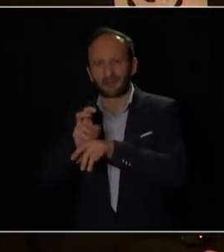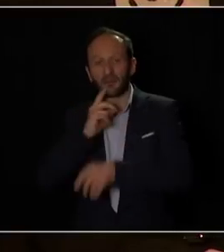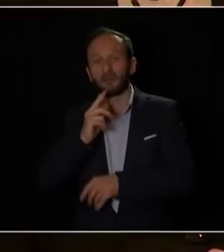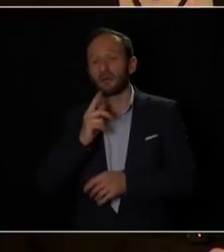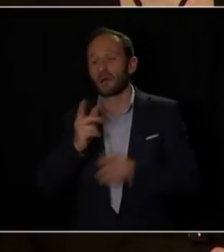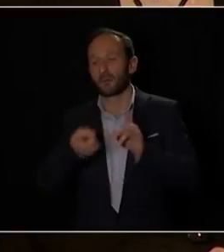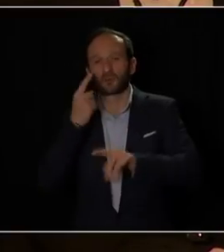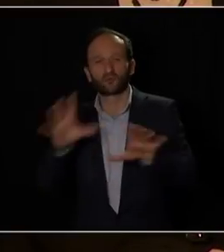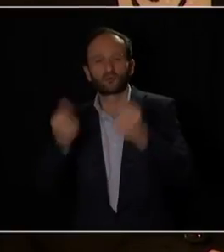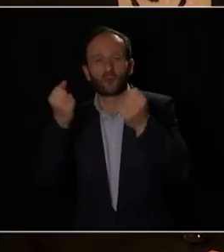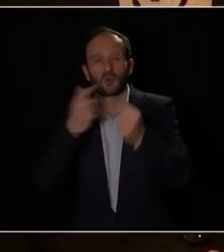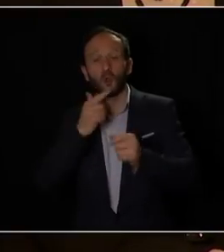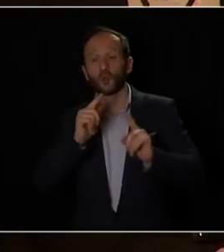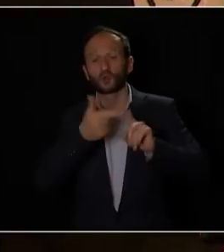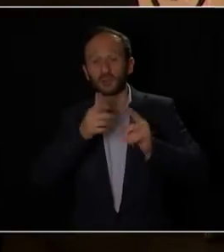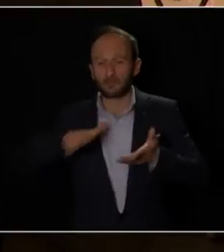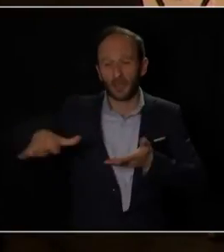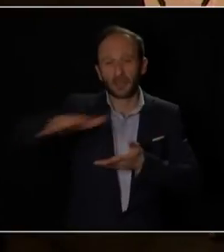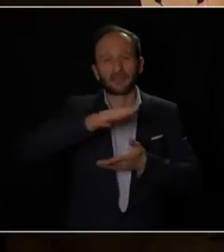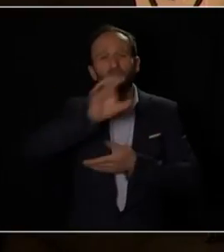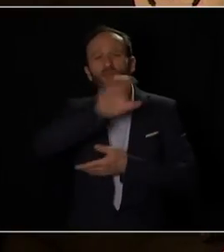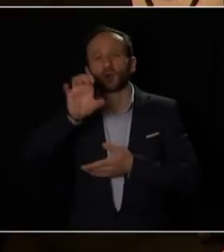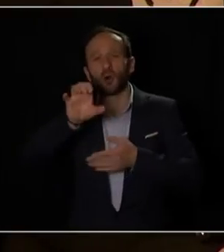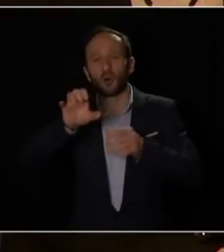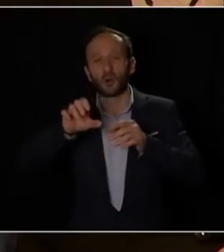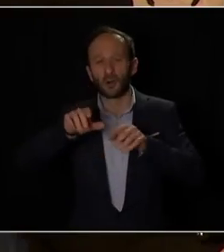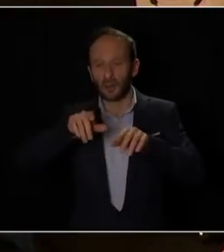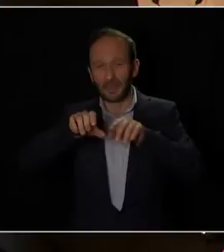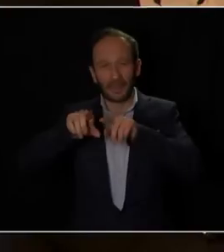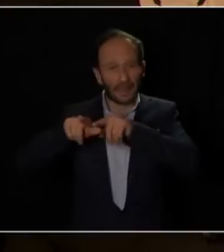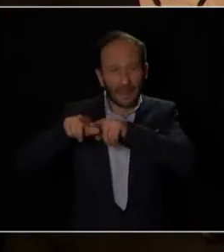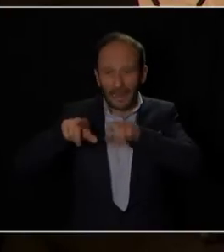France, avec plus de 100 hectares. Il fait désormais